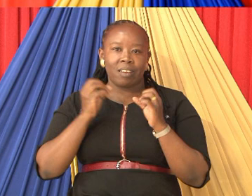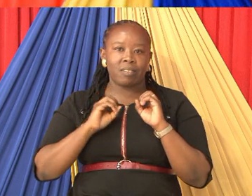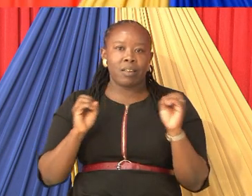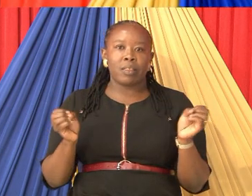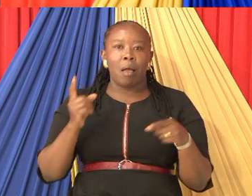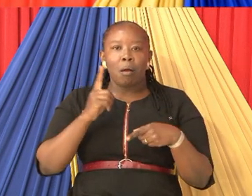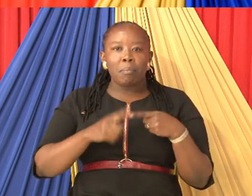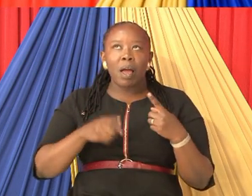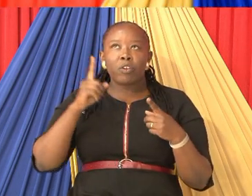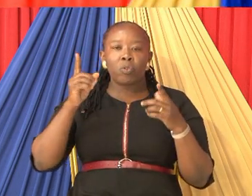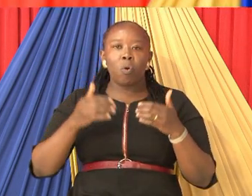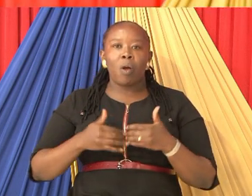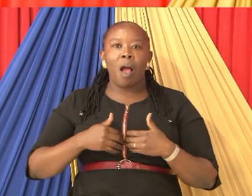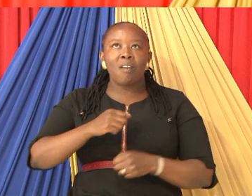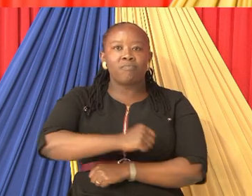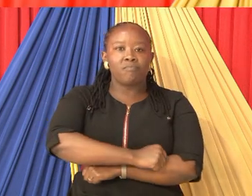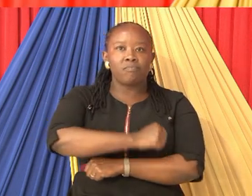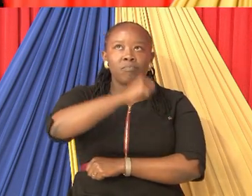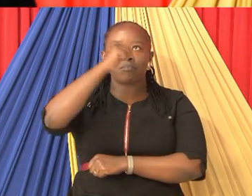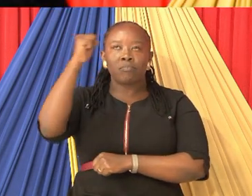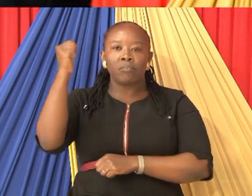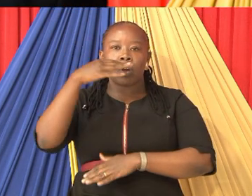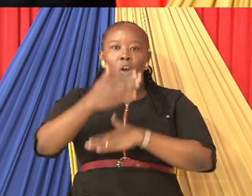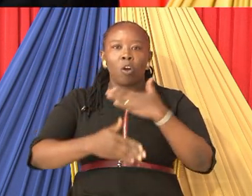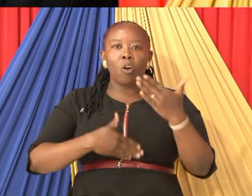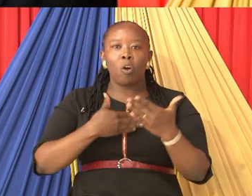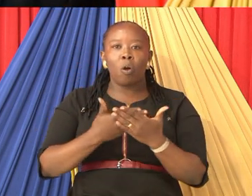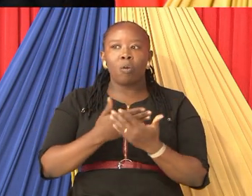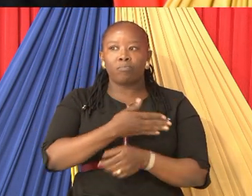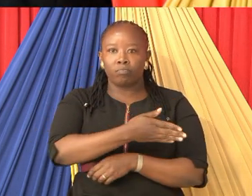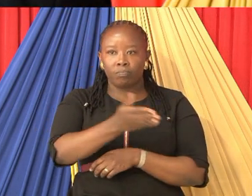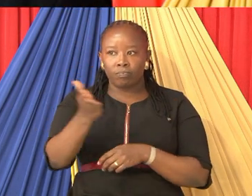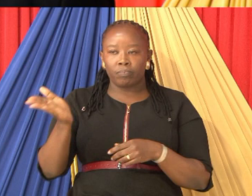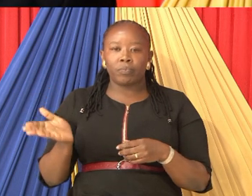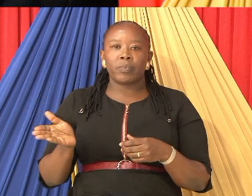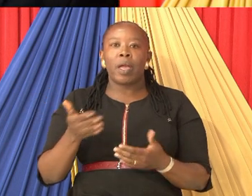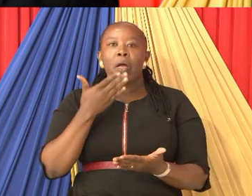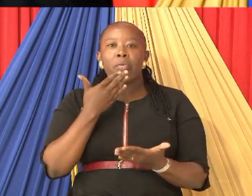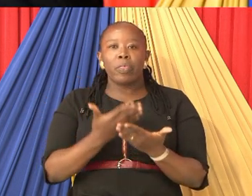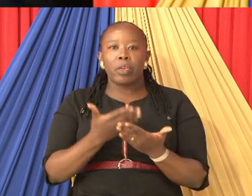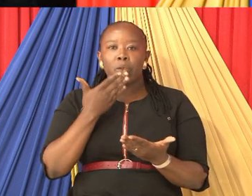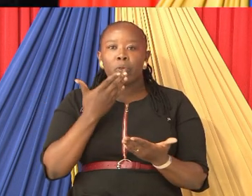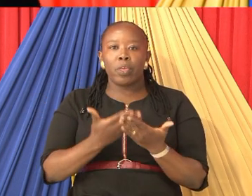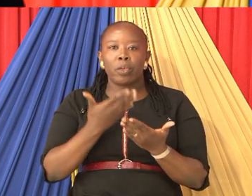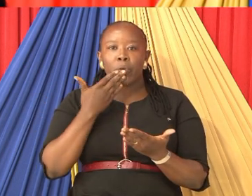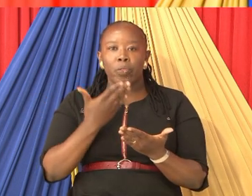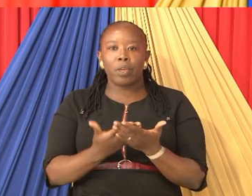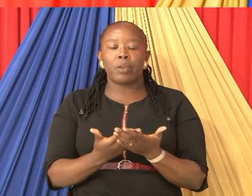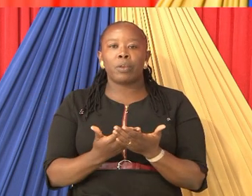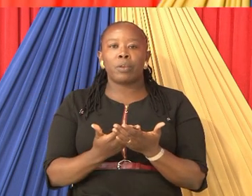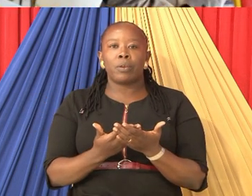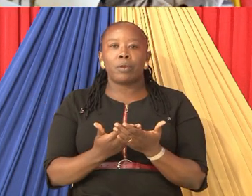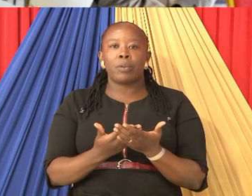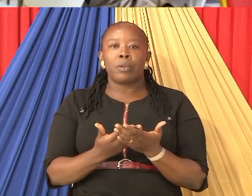ajabu, umetuamsha kila mmoja wetu. Twasema ni asante.